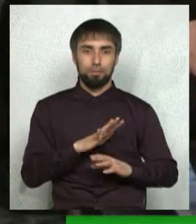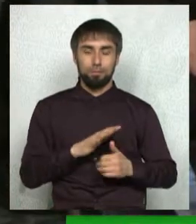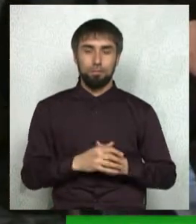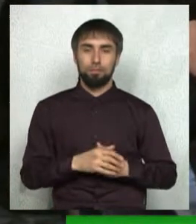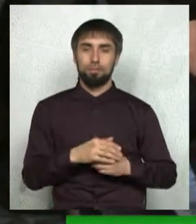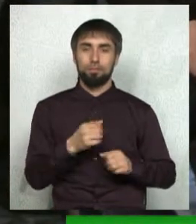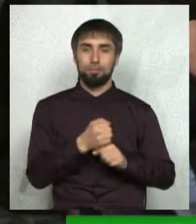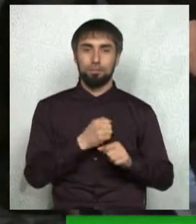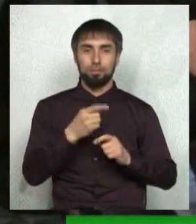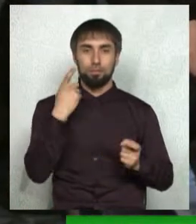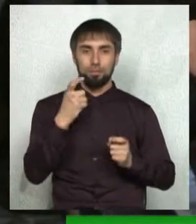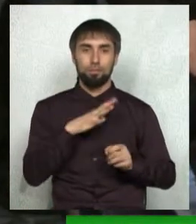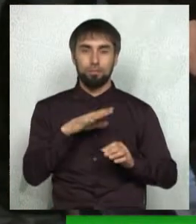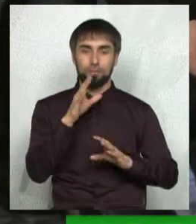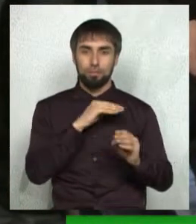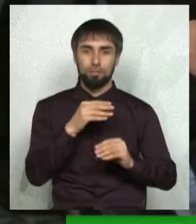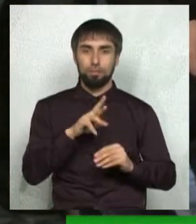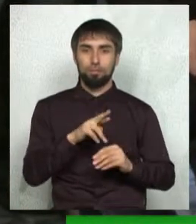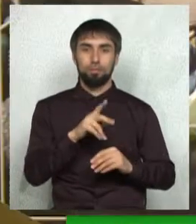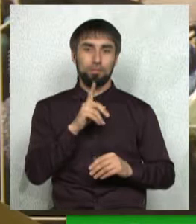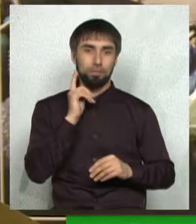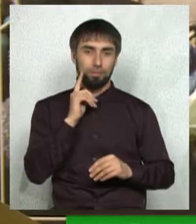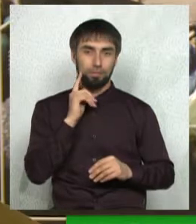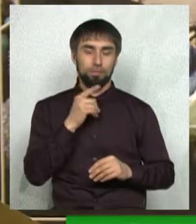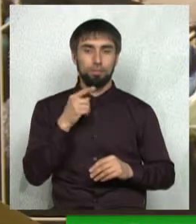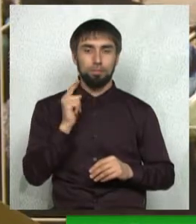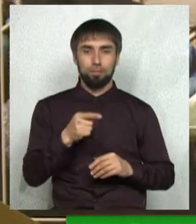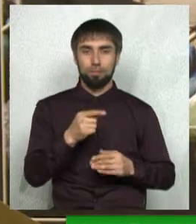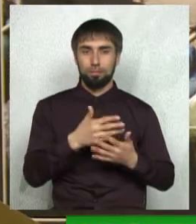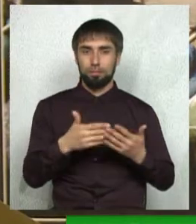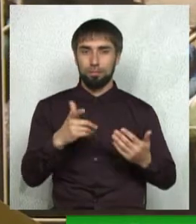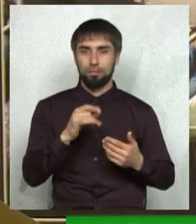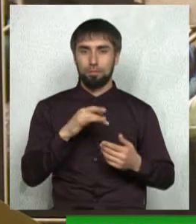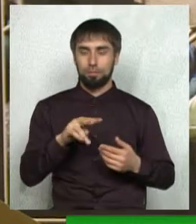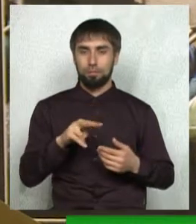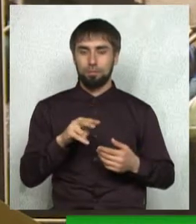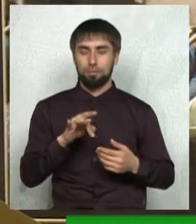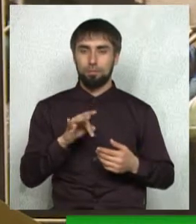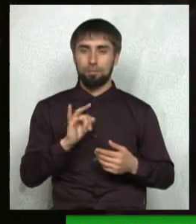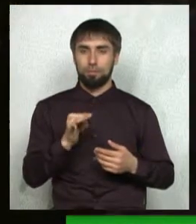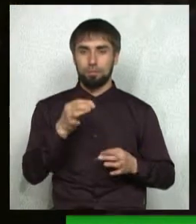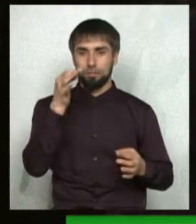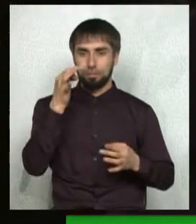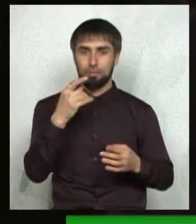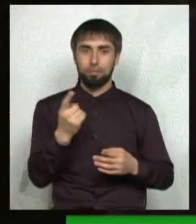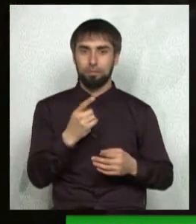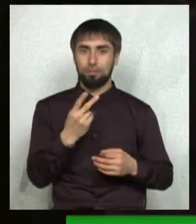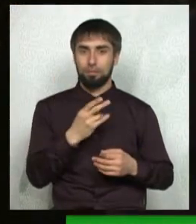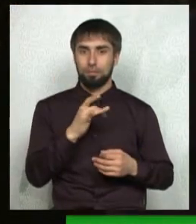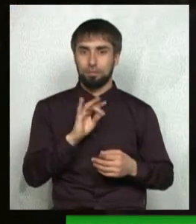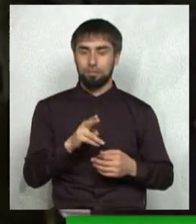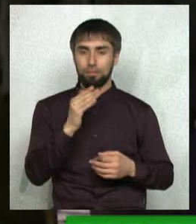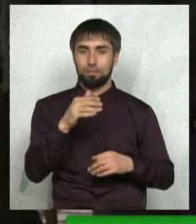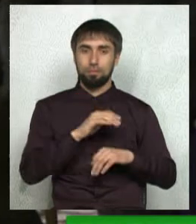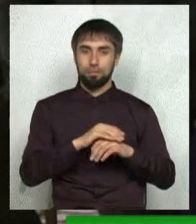Сделать информацию доступной прежде всего для молодежи. 1000 экземпляров и 21 воспоминание. Во втором сборнике – факты